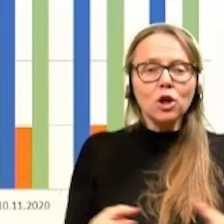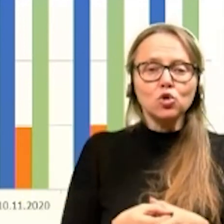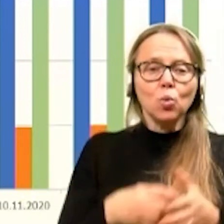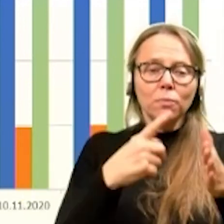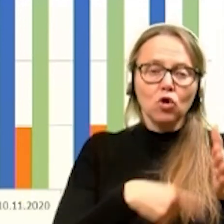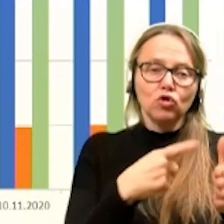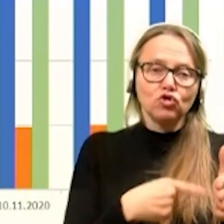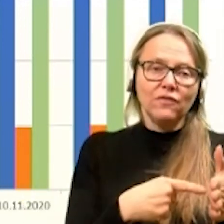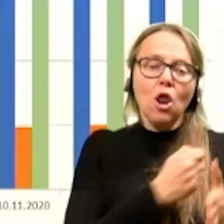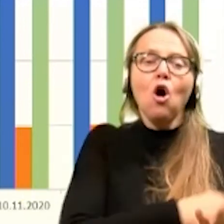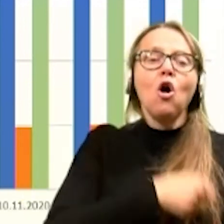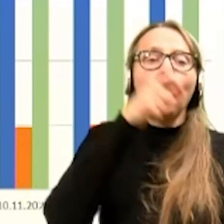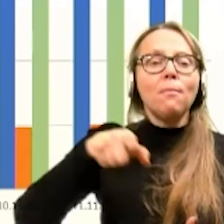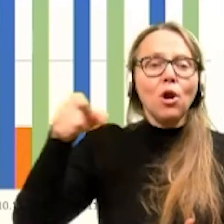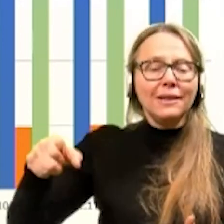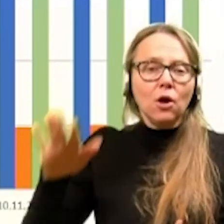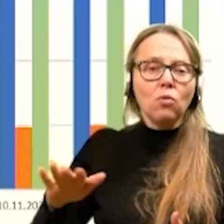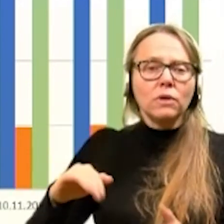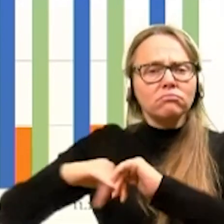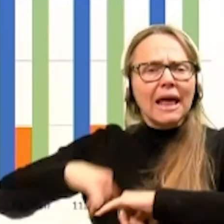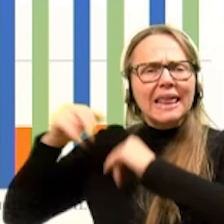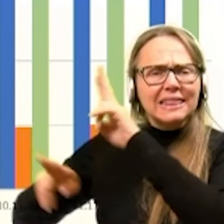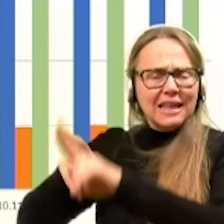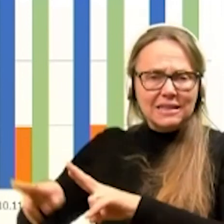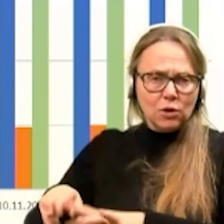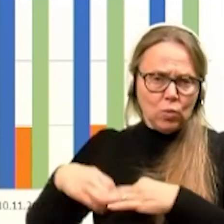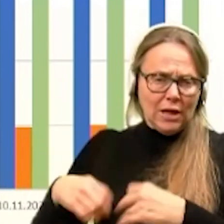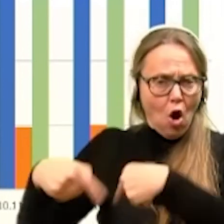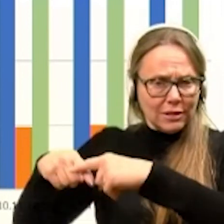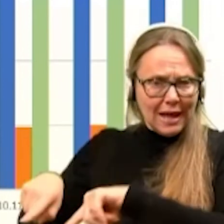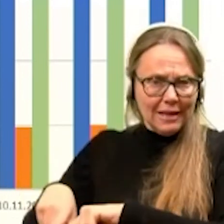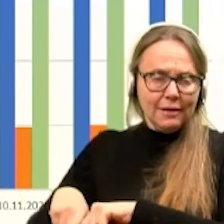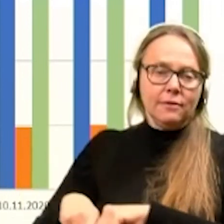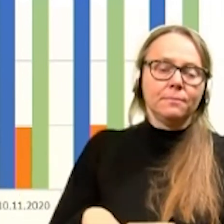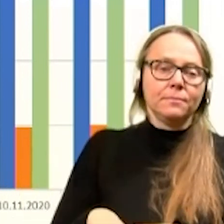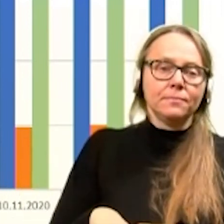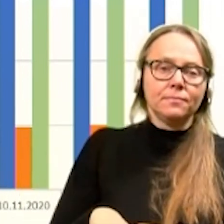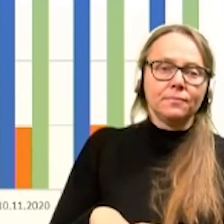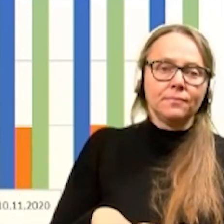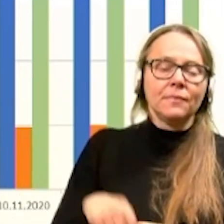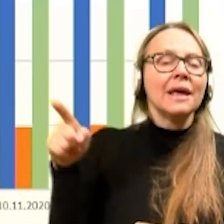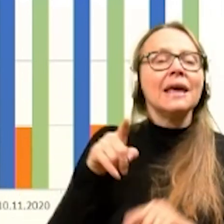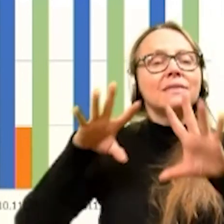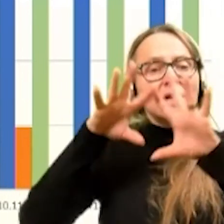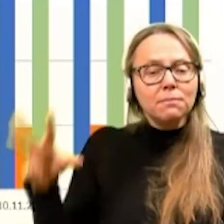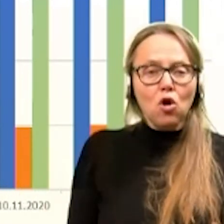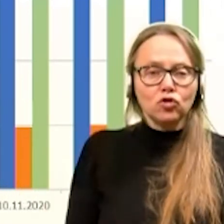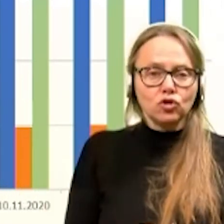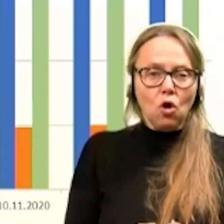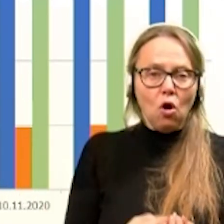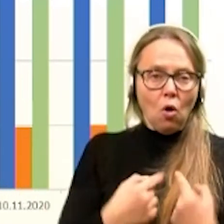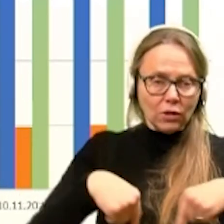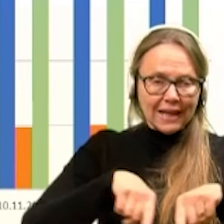število bolnikov na intenzivnih oddelkih in na splošno.